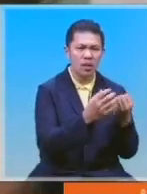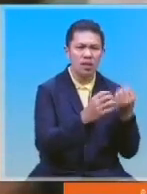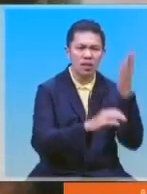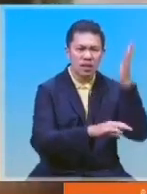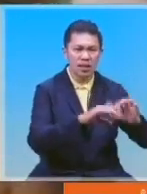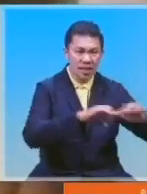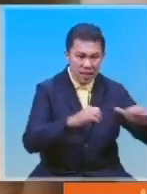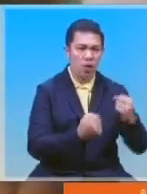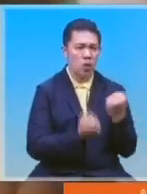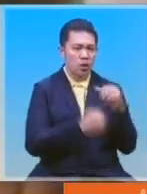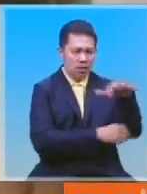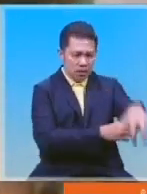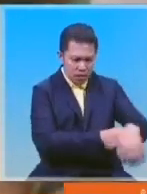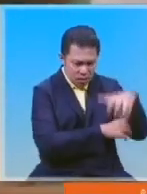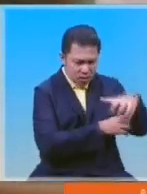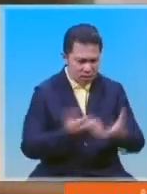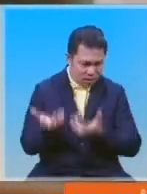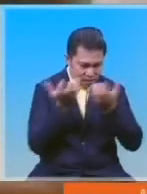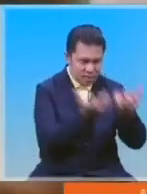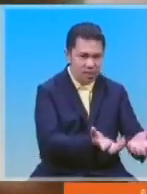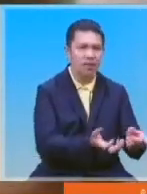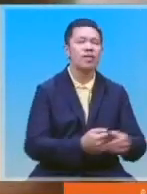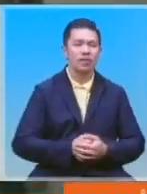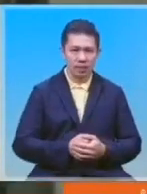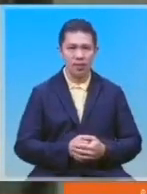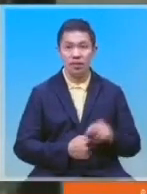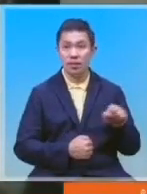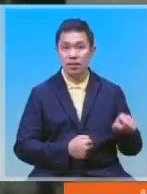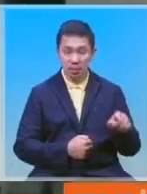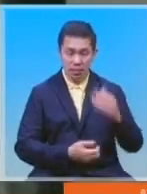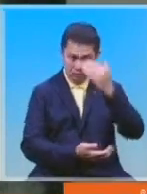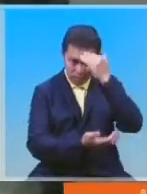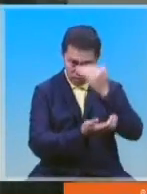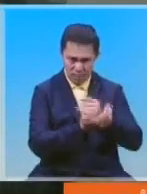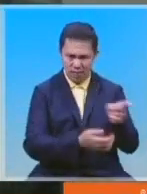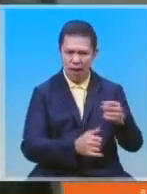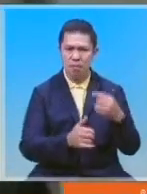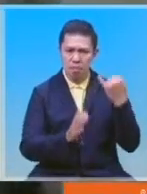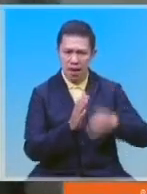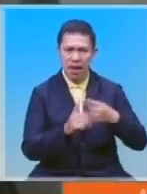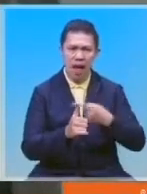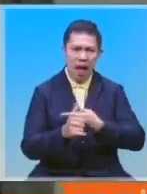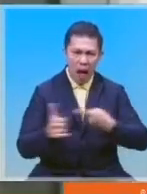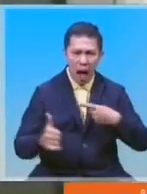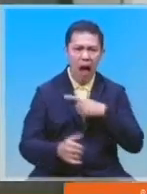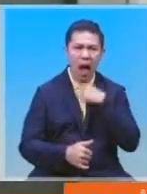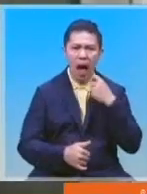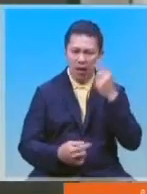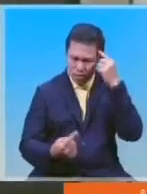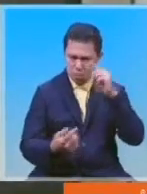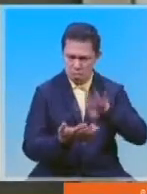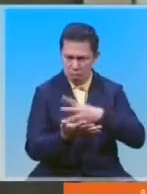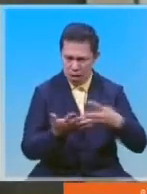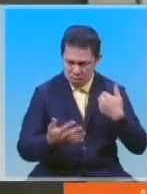ฝังกลบเพื่ออำพรางคดีครับเบื้องต้นเจ้าหน้าที่ตั้งข้อหาฆ่าผู้อื่นโดยเจตนามีอาวุธปืนโดยไม่มีใบอนุญาต